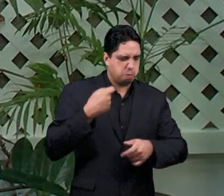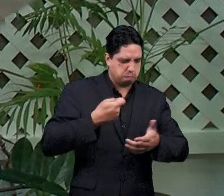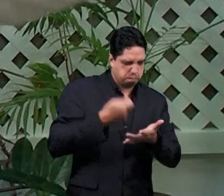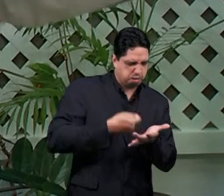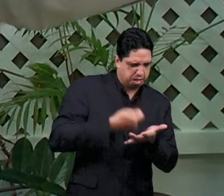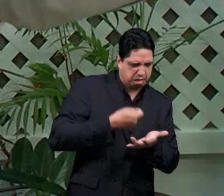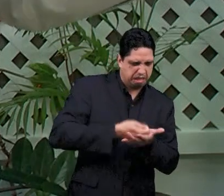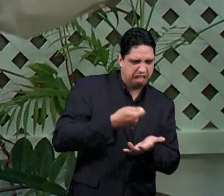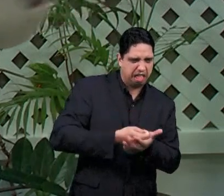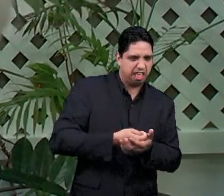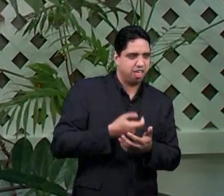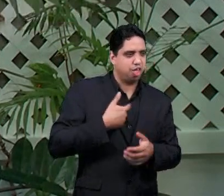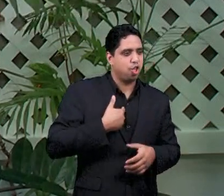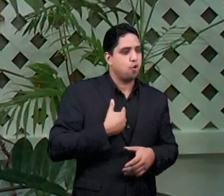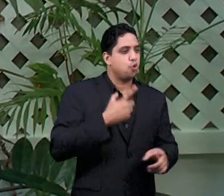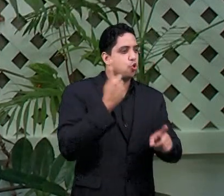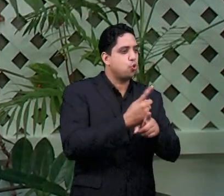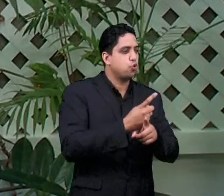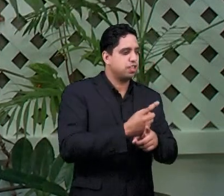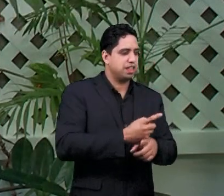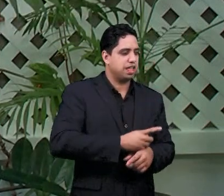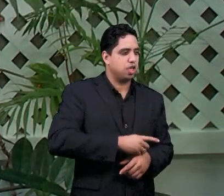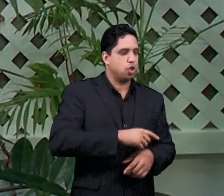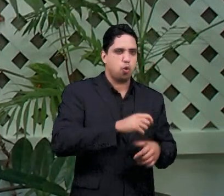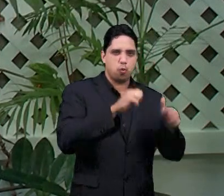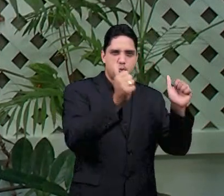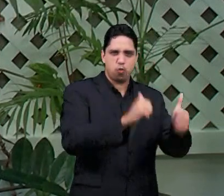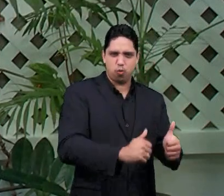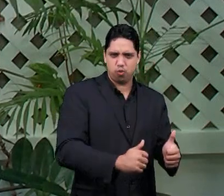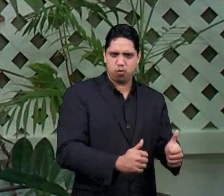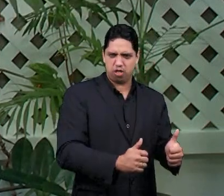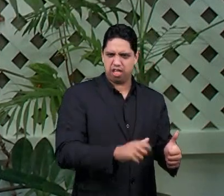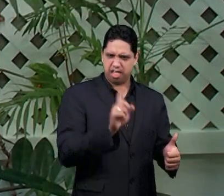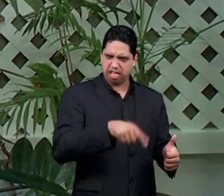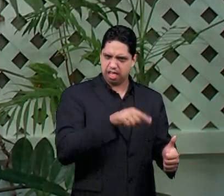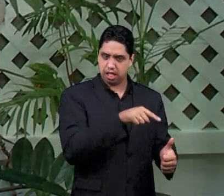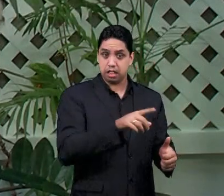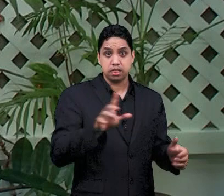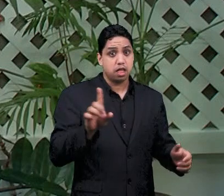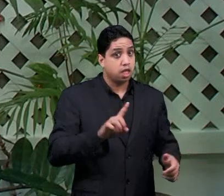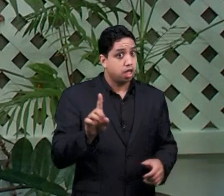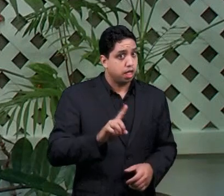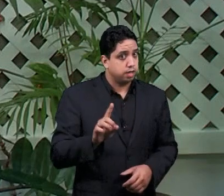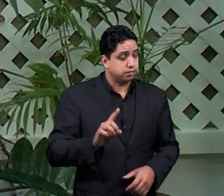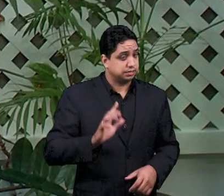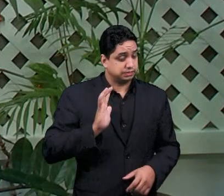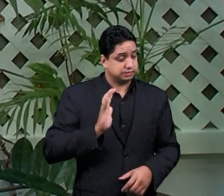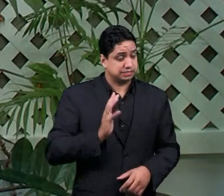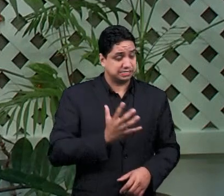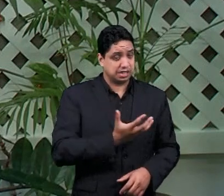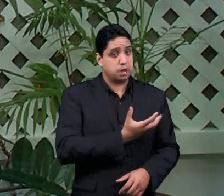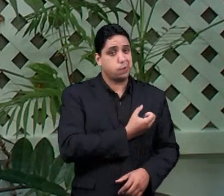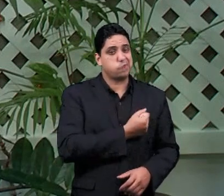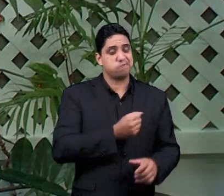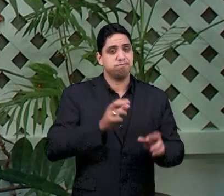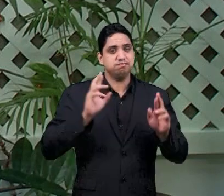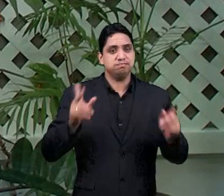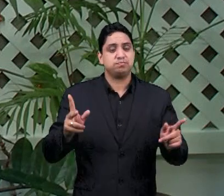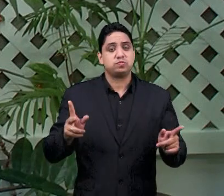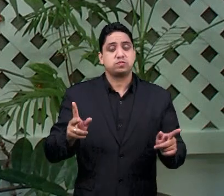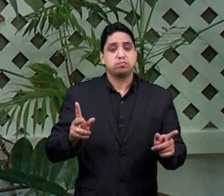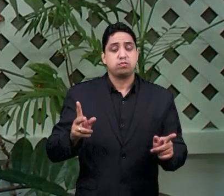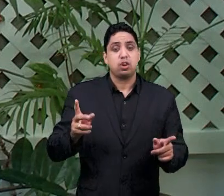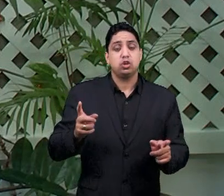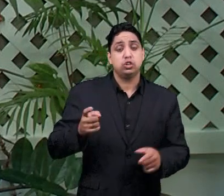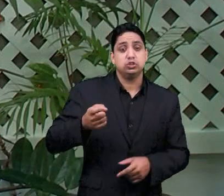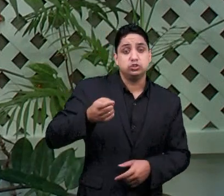qu'il a bataillé, parce qu'il a trouvé un Dieu selon ce qu'il veut. Non, le salut, ce n'est pas ça. Celui